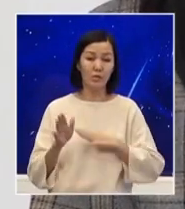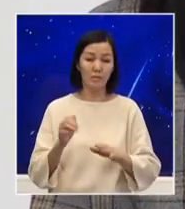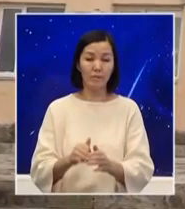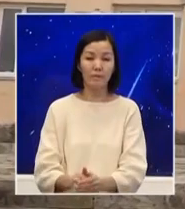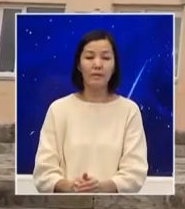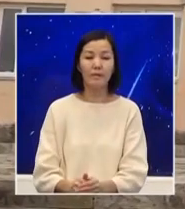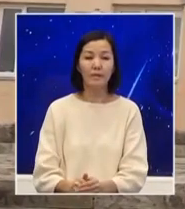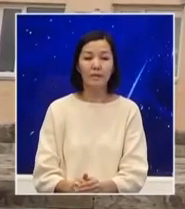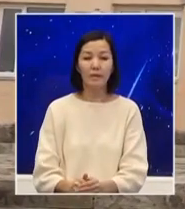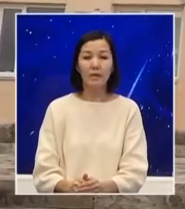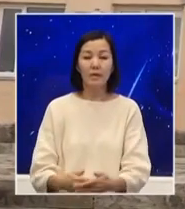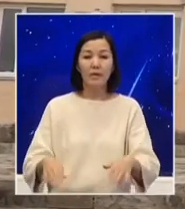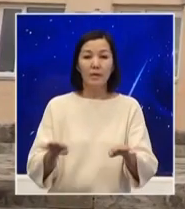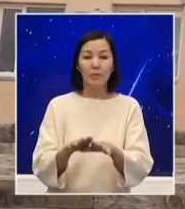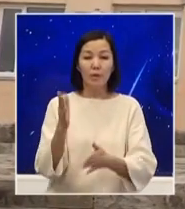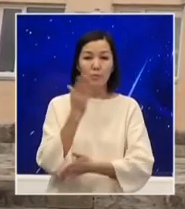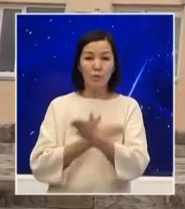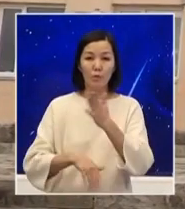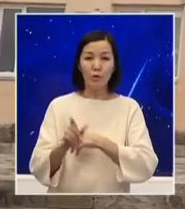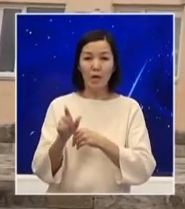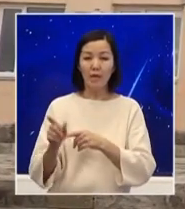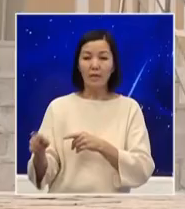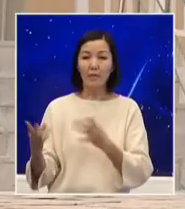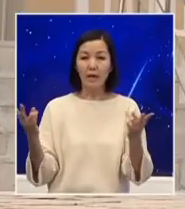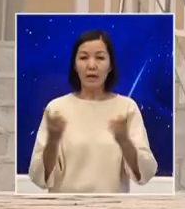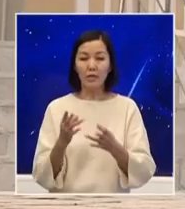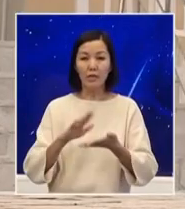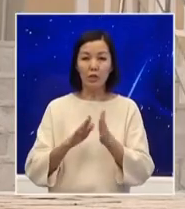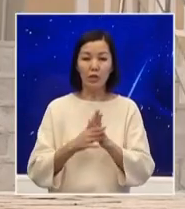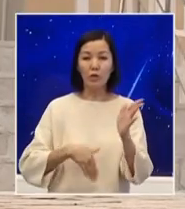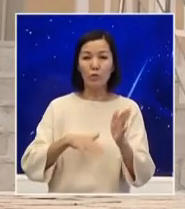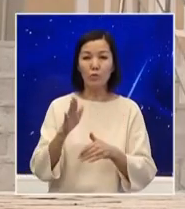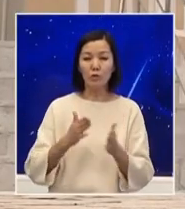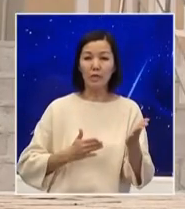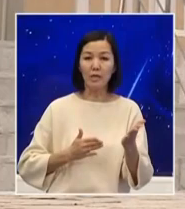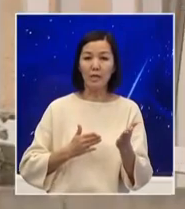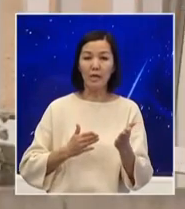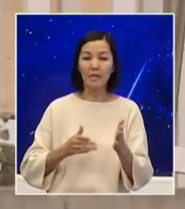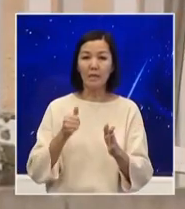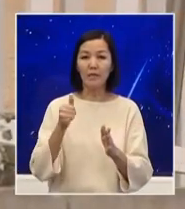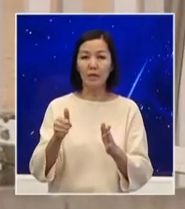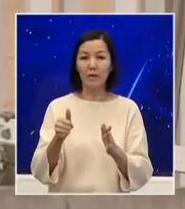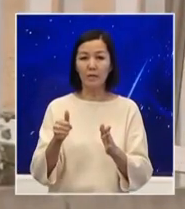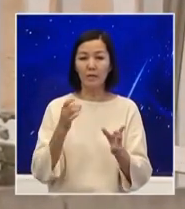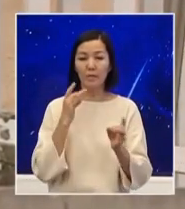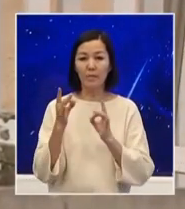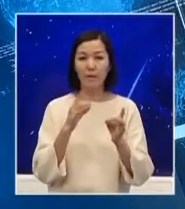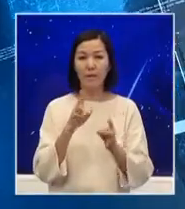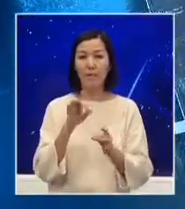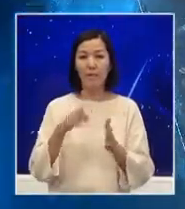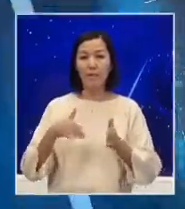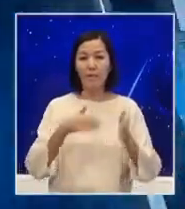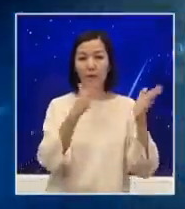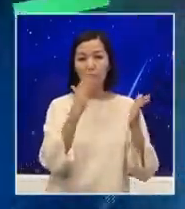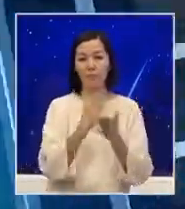ашылғанына. Сондай-ақ мұнда мүмкіндігі шектеулі жандарға қажетті жағдай жасалған. Кіреберісте шақыру батырмасы бар, пандус орнатылған.